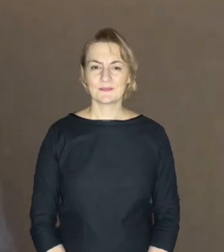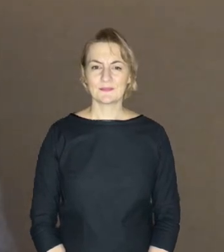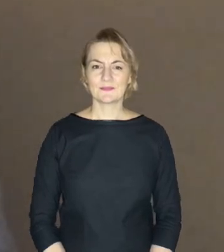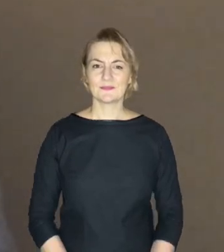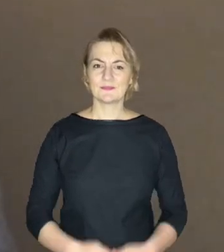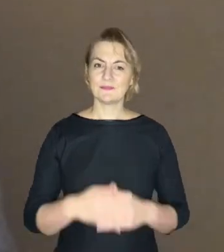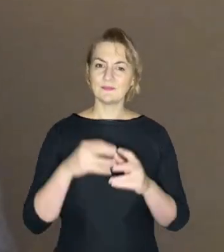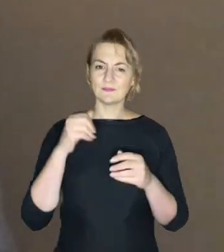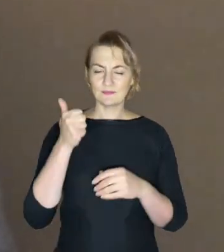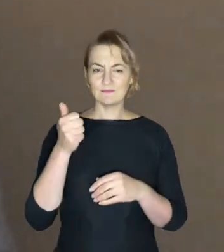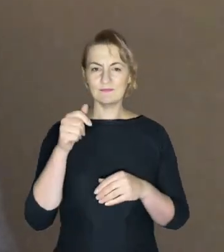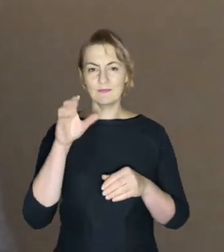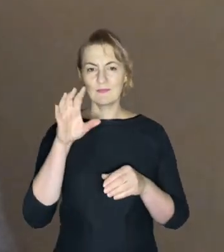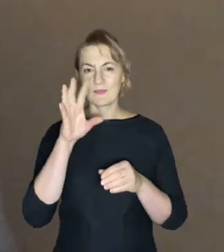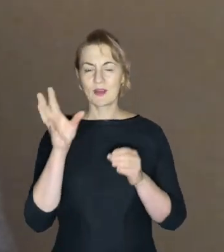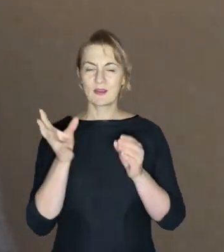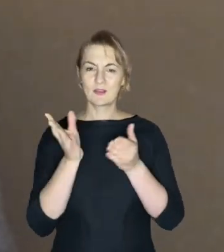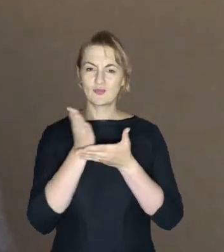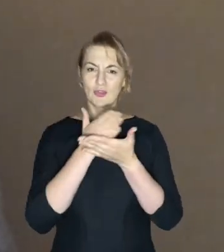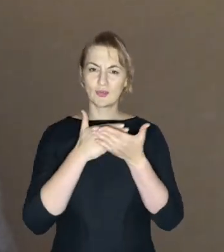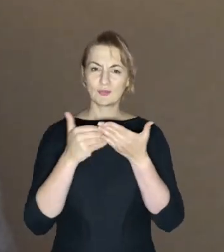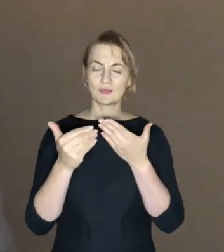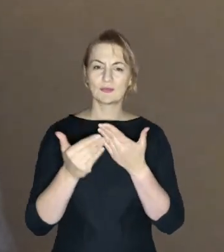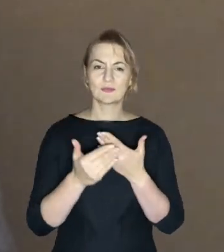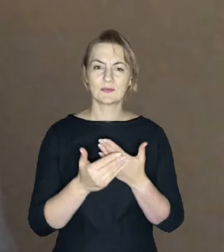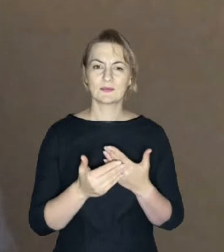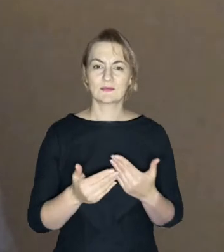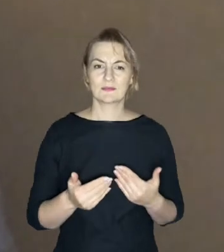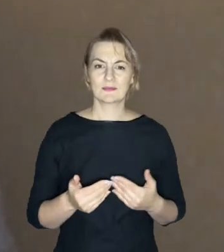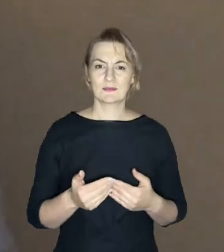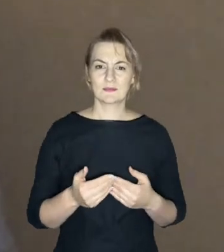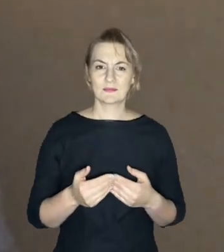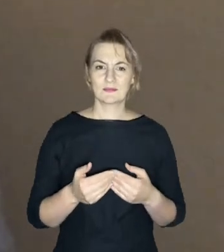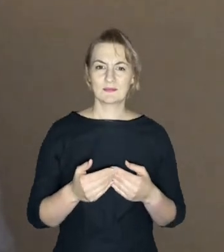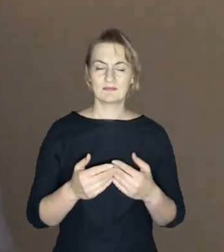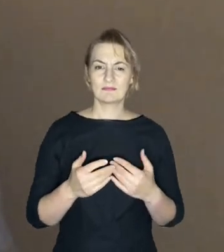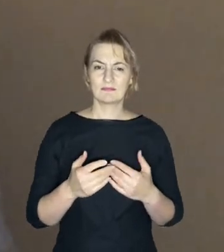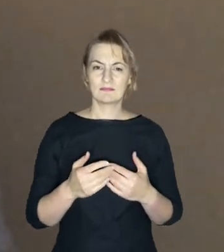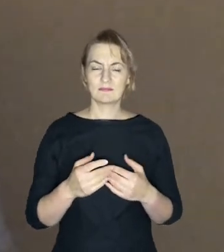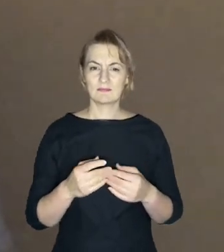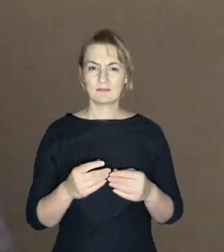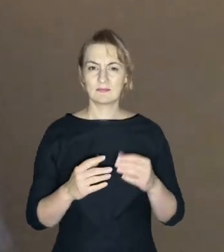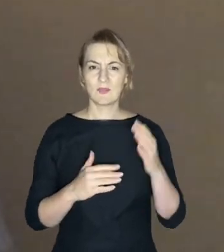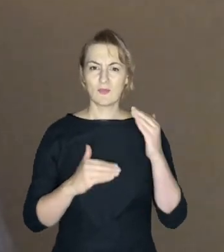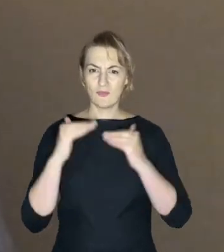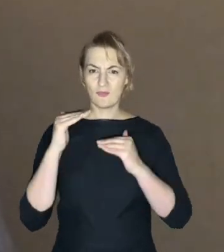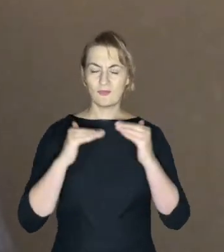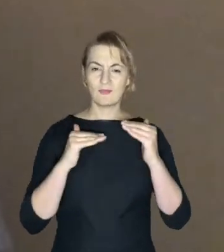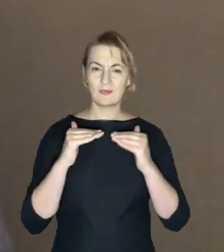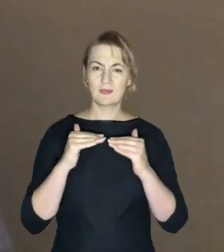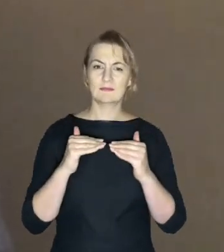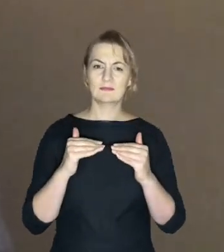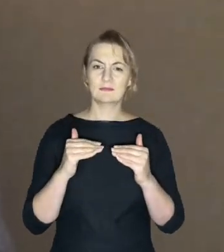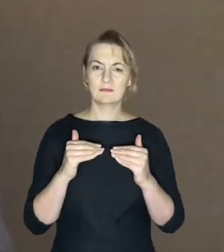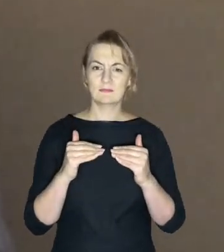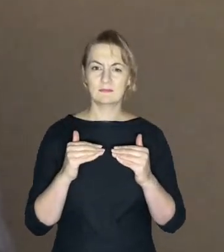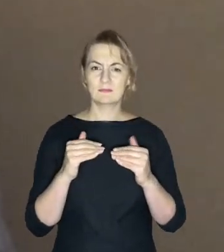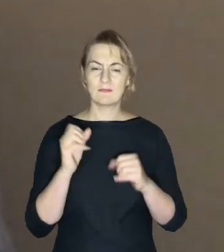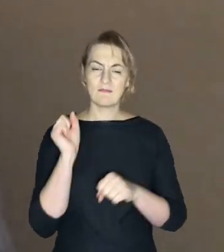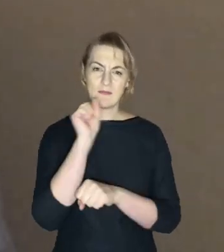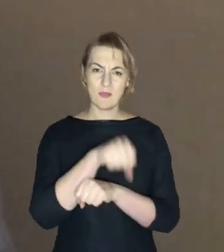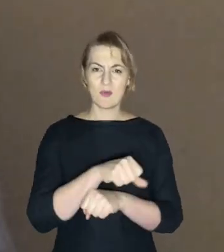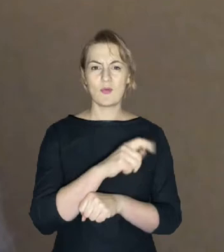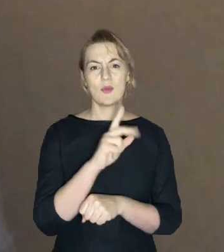jedna część tego harmonijnego, zrównoważonego układu zdominowała